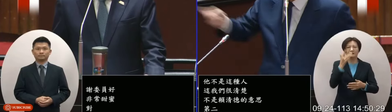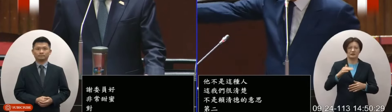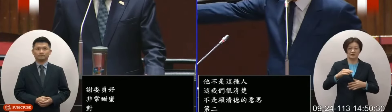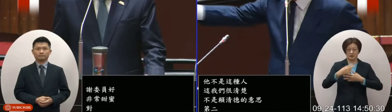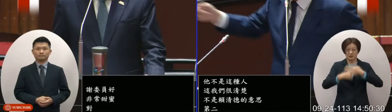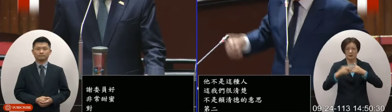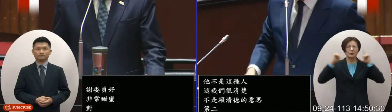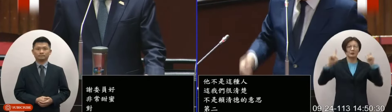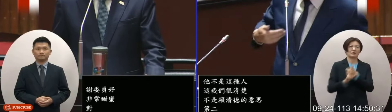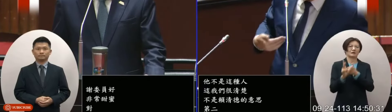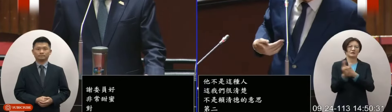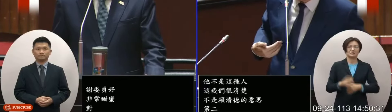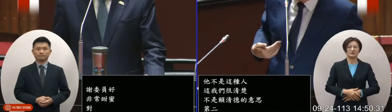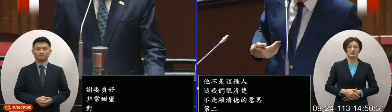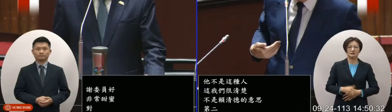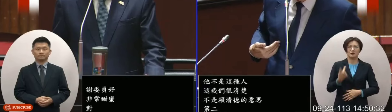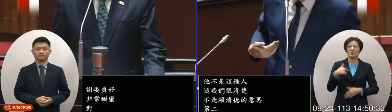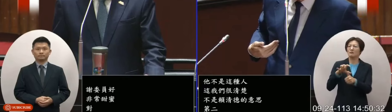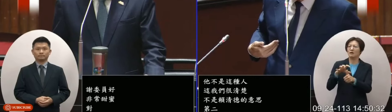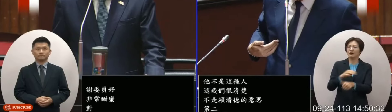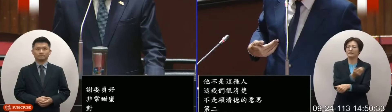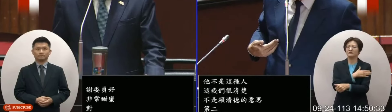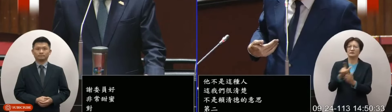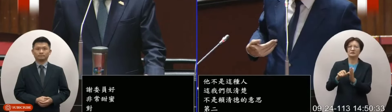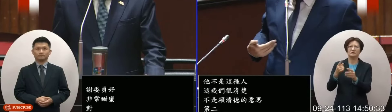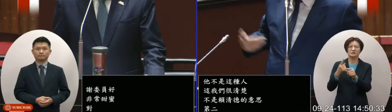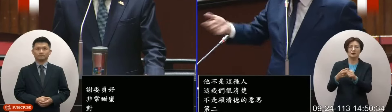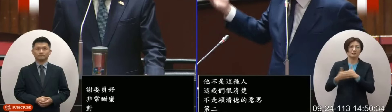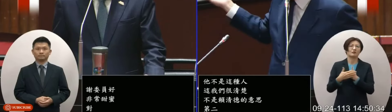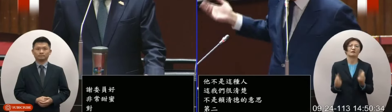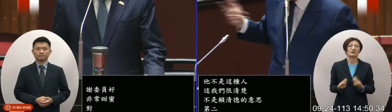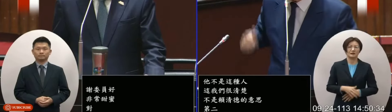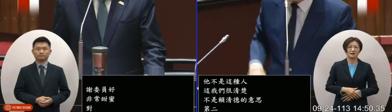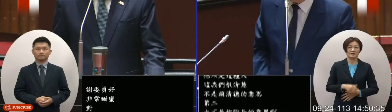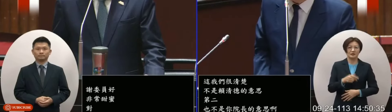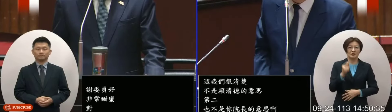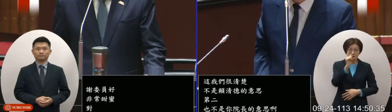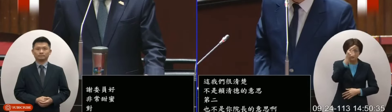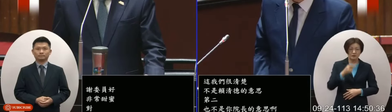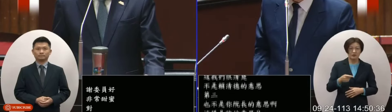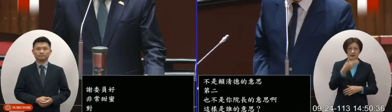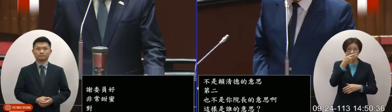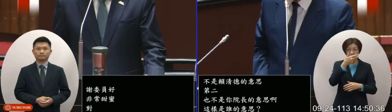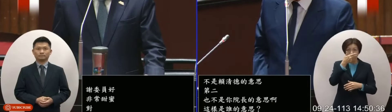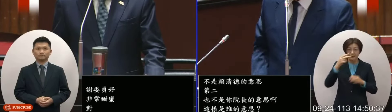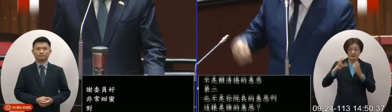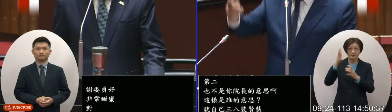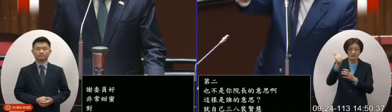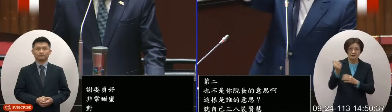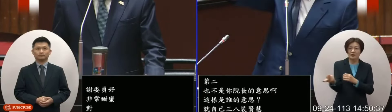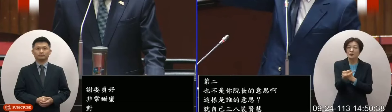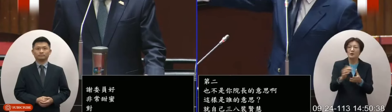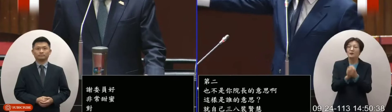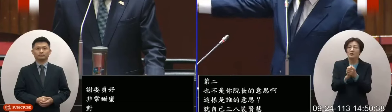我今仔定程时钟，对我有啥帮忙？突然你看大清德有交情安尼哦，